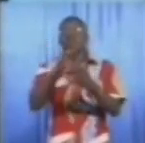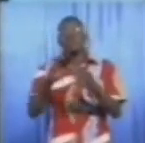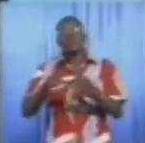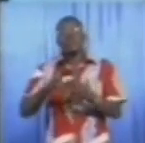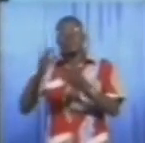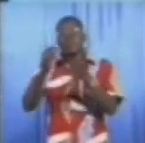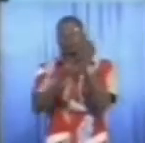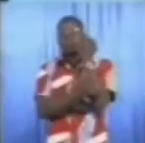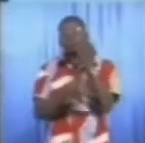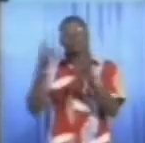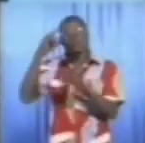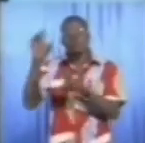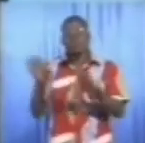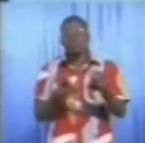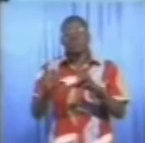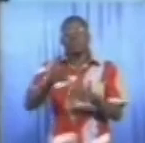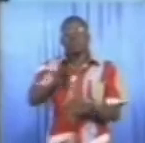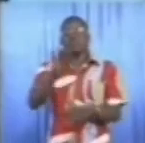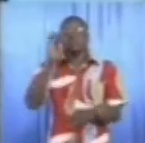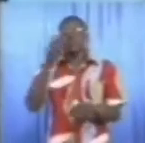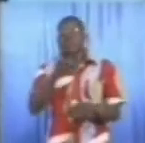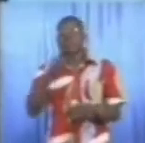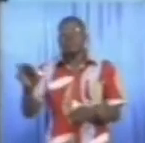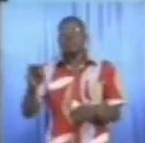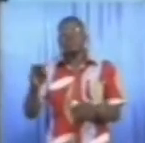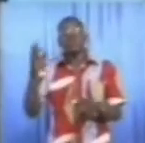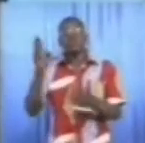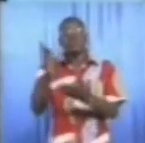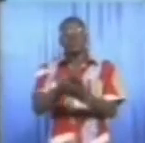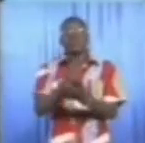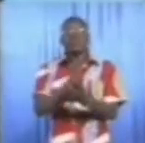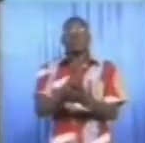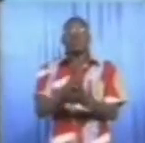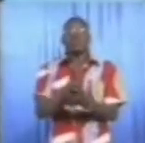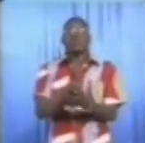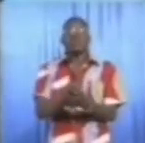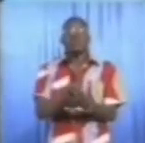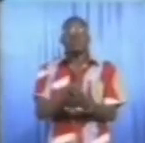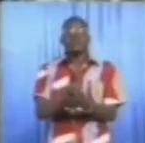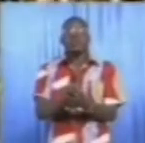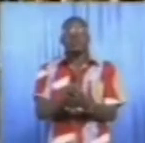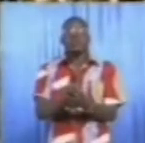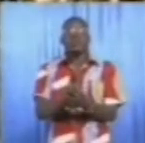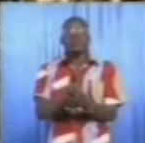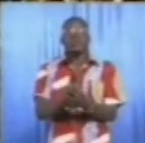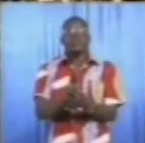bilan des réalisations au Burkina. Les détails avec Sié Sylvestre Da.